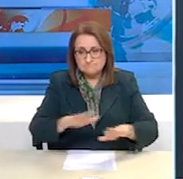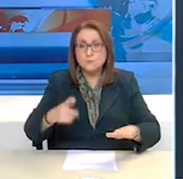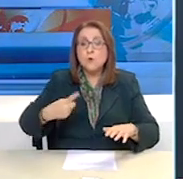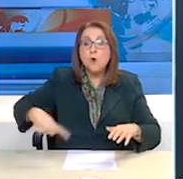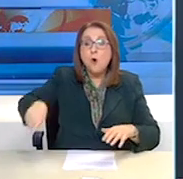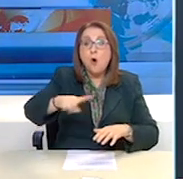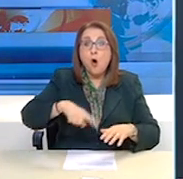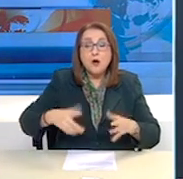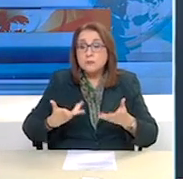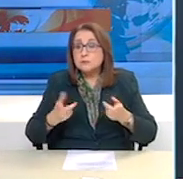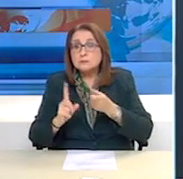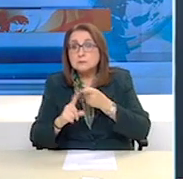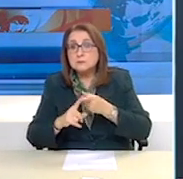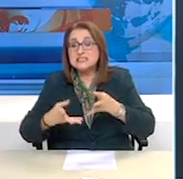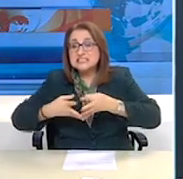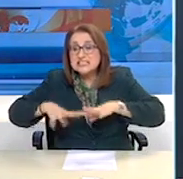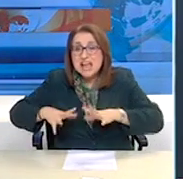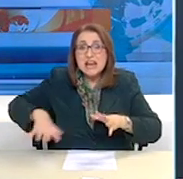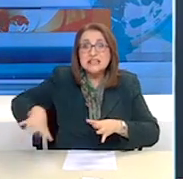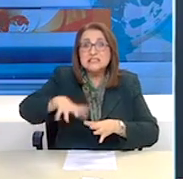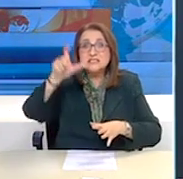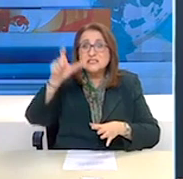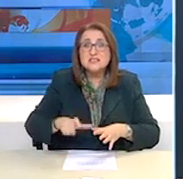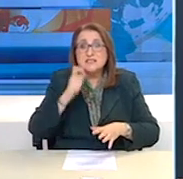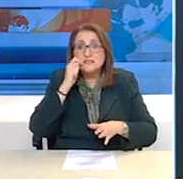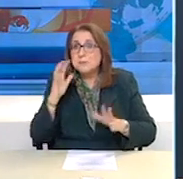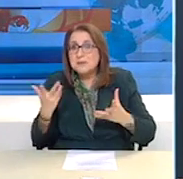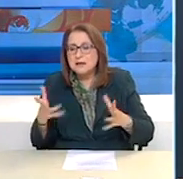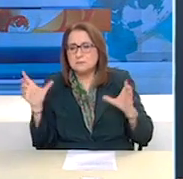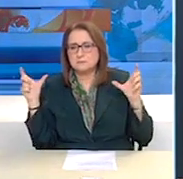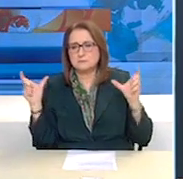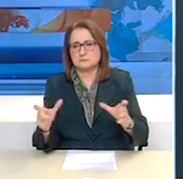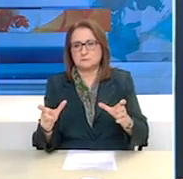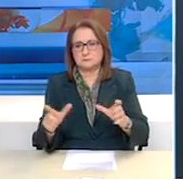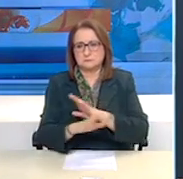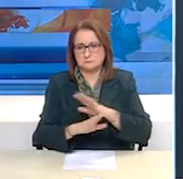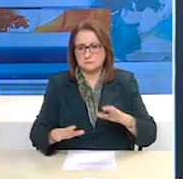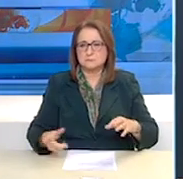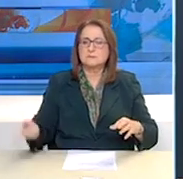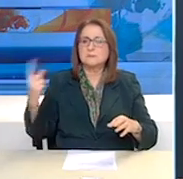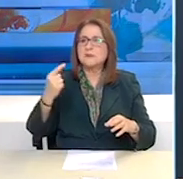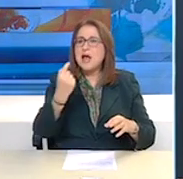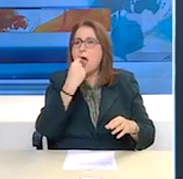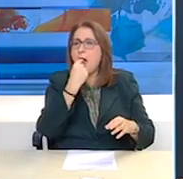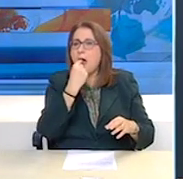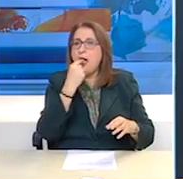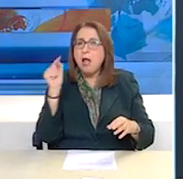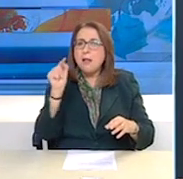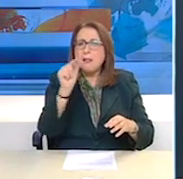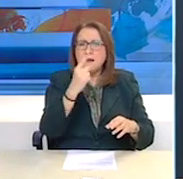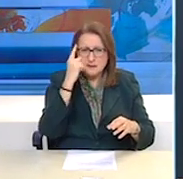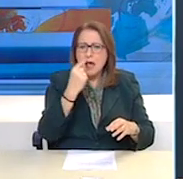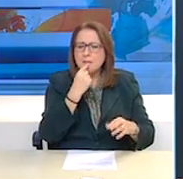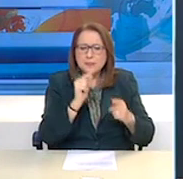επαφών του ασθενούς, καθώς και οδηγίες για το υπόλοιπο προσωπικό του πλοίου. Έγινε έλεγχος με λήψη στοματοφαρυγγικού επιχρήσματος σε